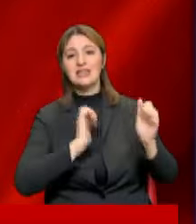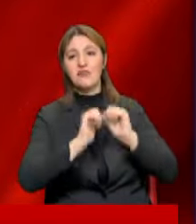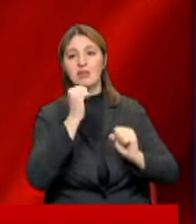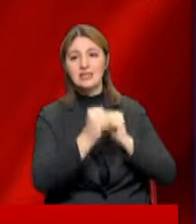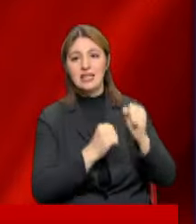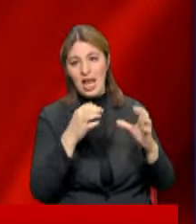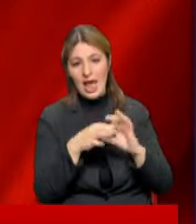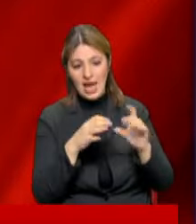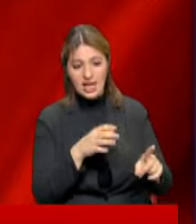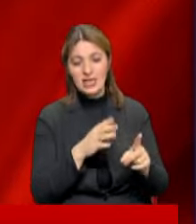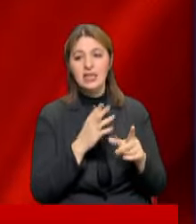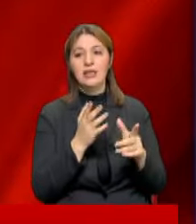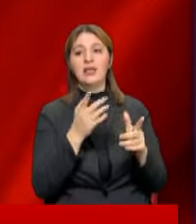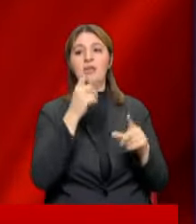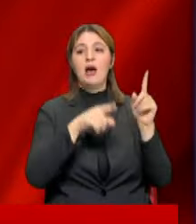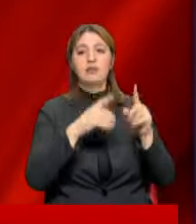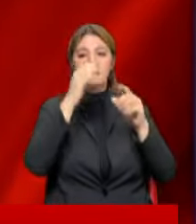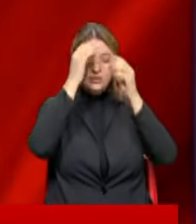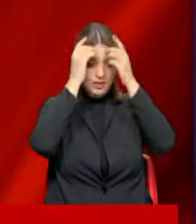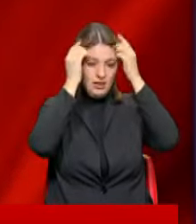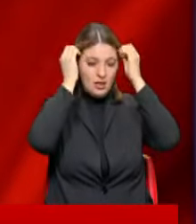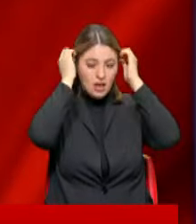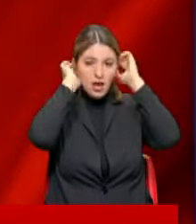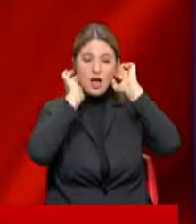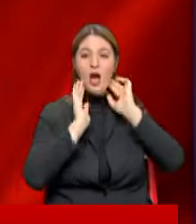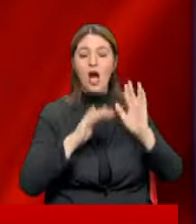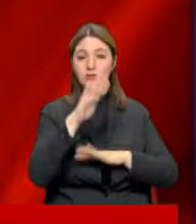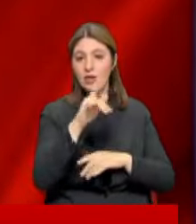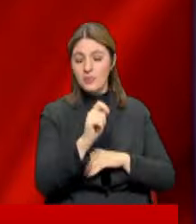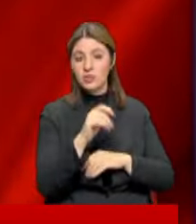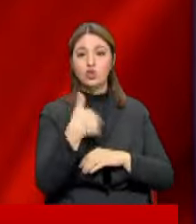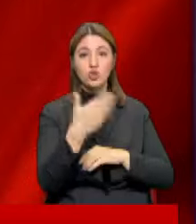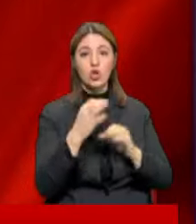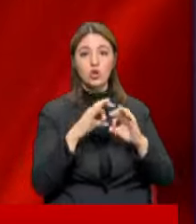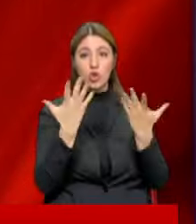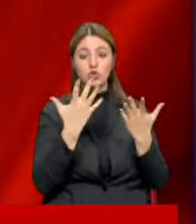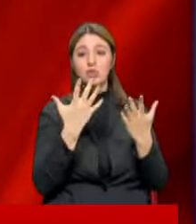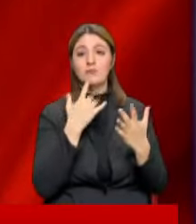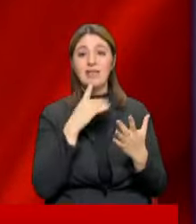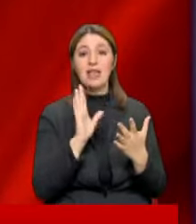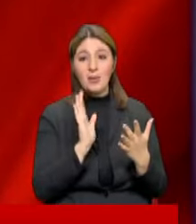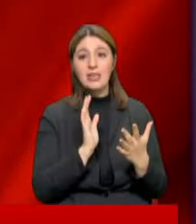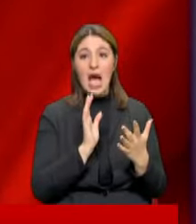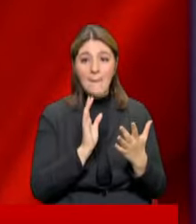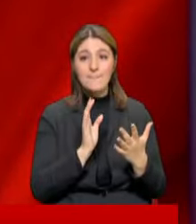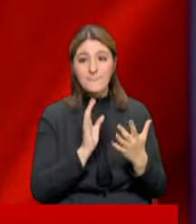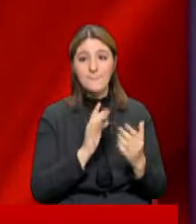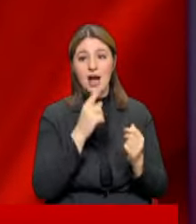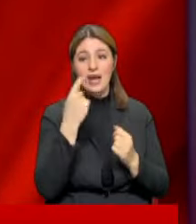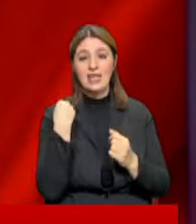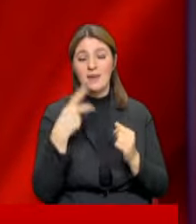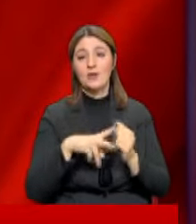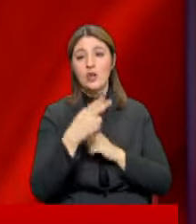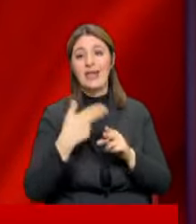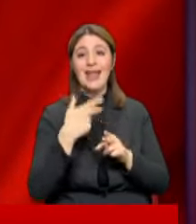sanayi ile ilgili eee bir takım adımlar atıldı sonra çözüm denilmiyor